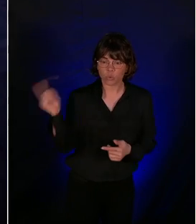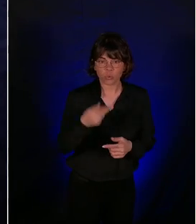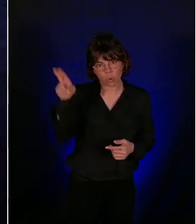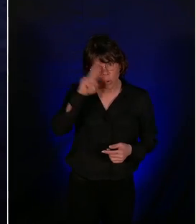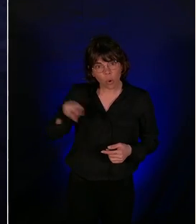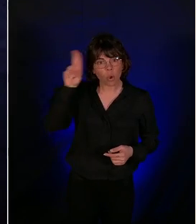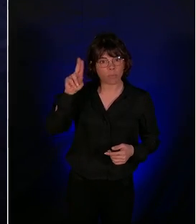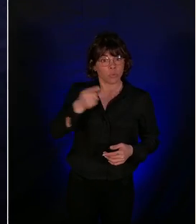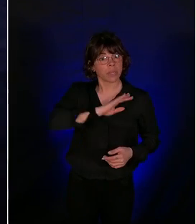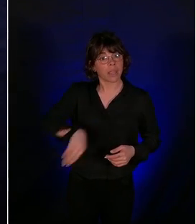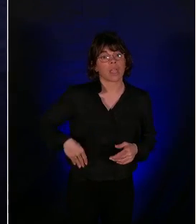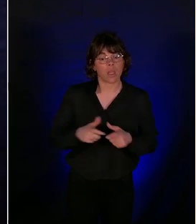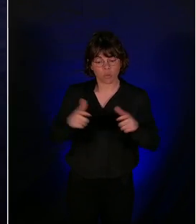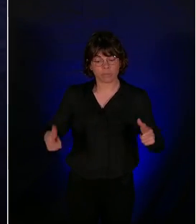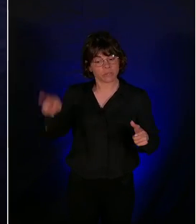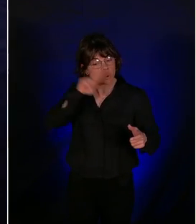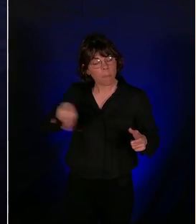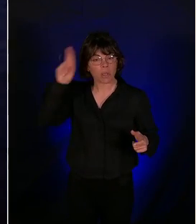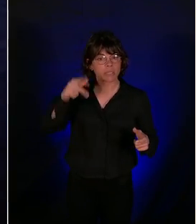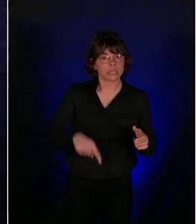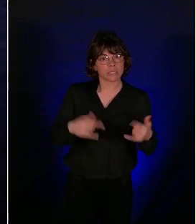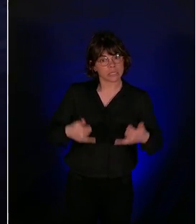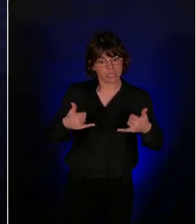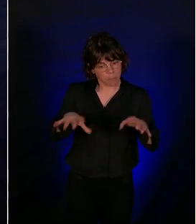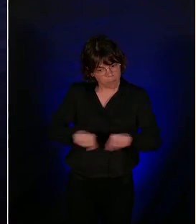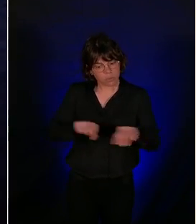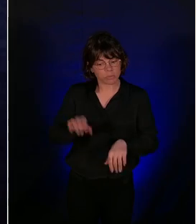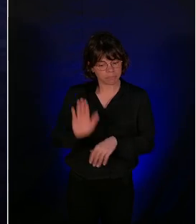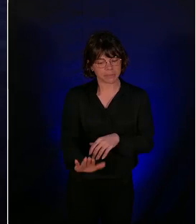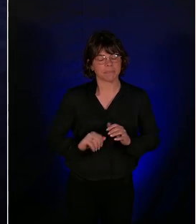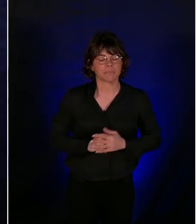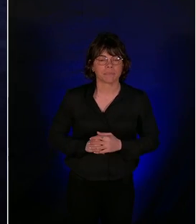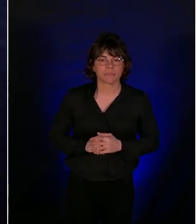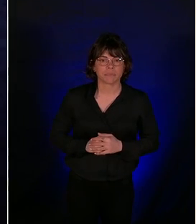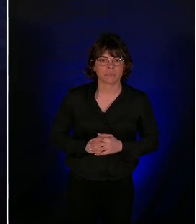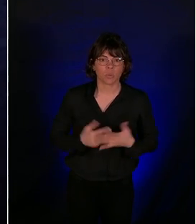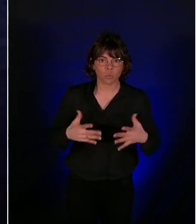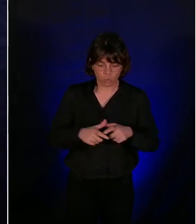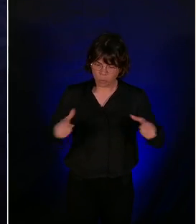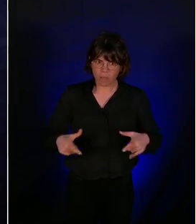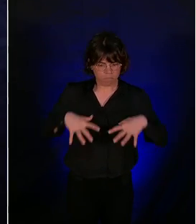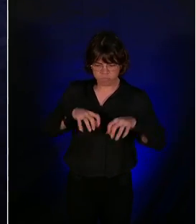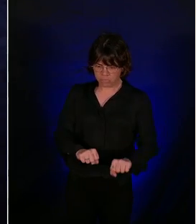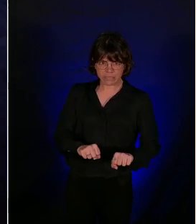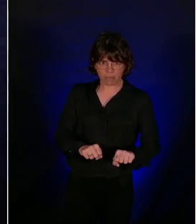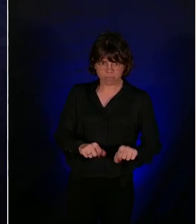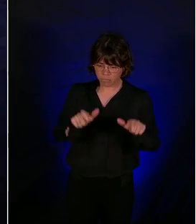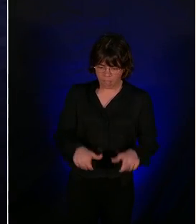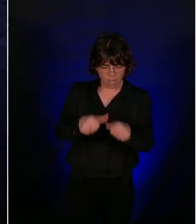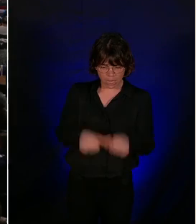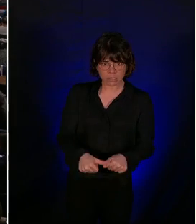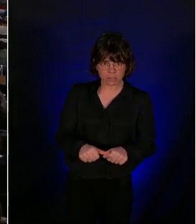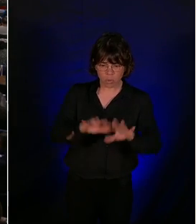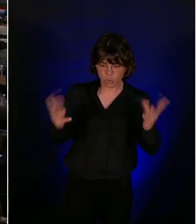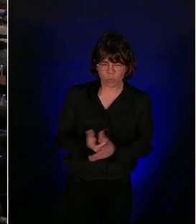précise on est la dernière entreprise d'Union européenne à à en produire on a occupé l'usine pendant